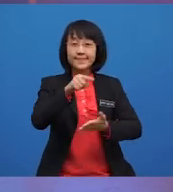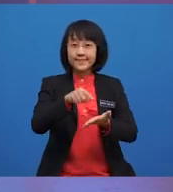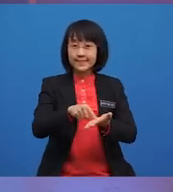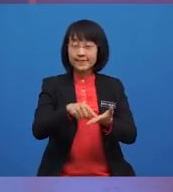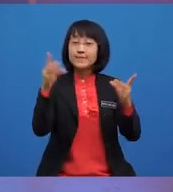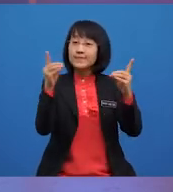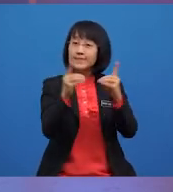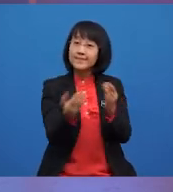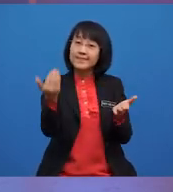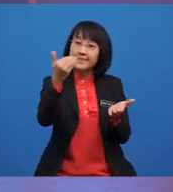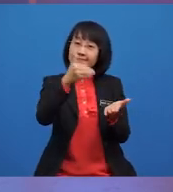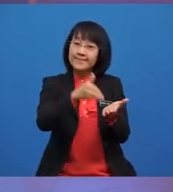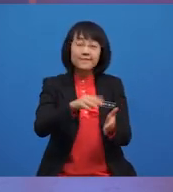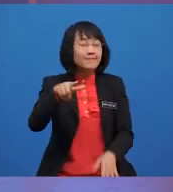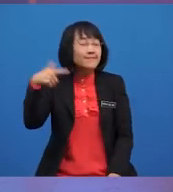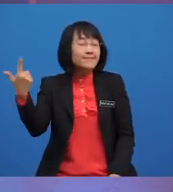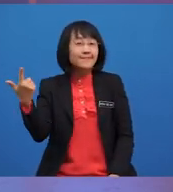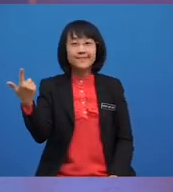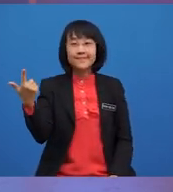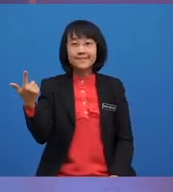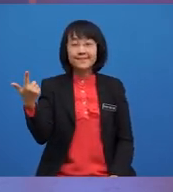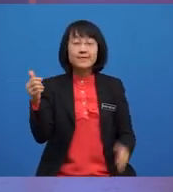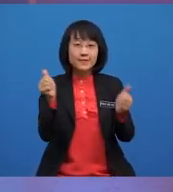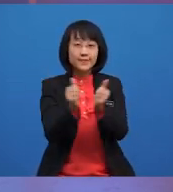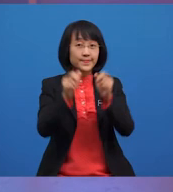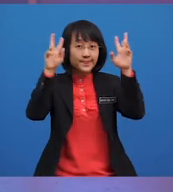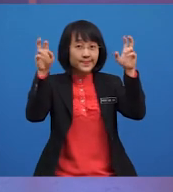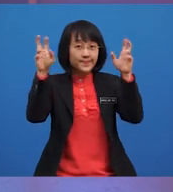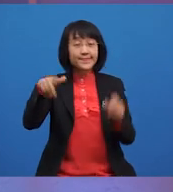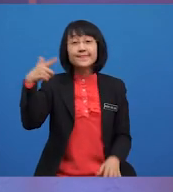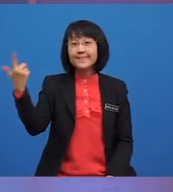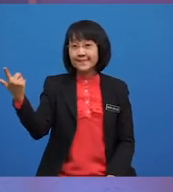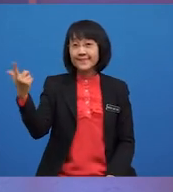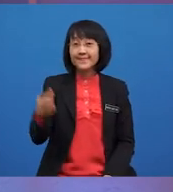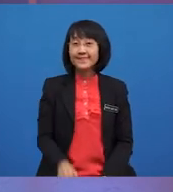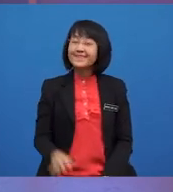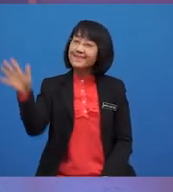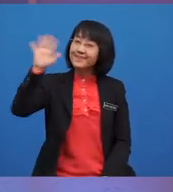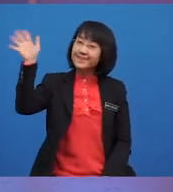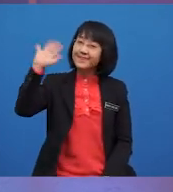Kita jumpa lagi di lain kali dengan tajuk yang lain pula ya.